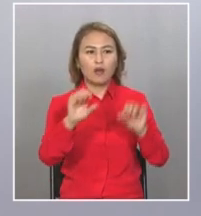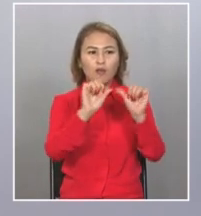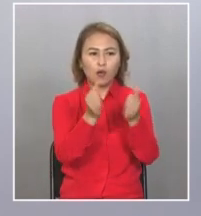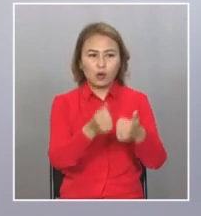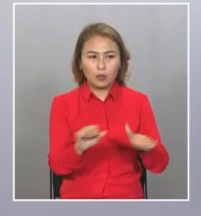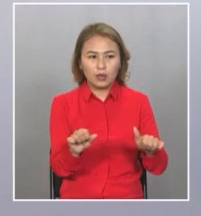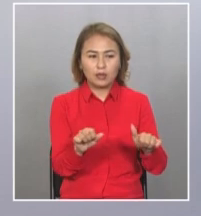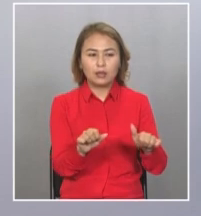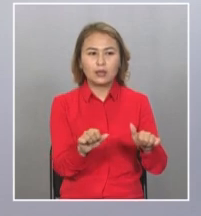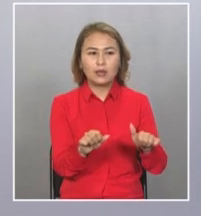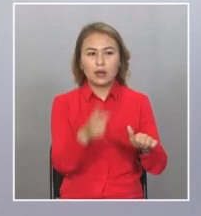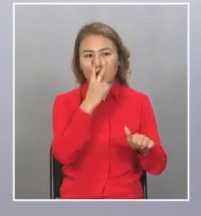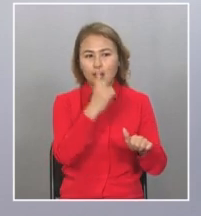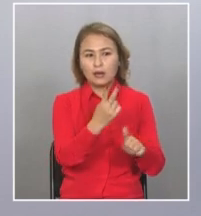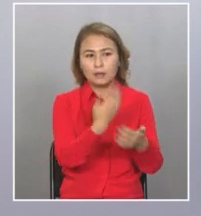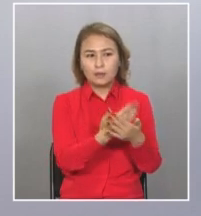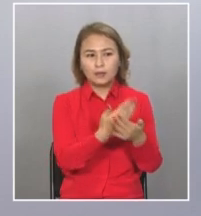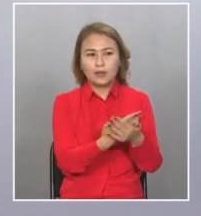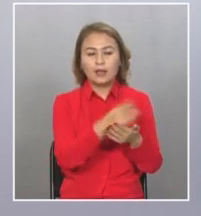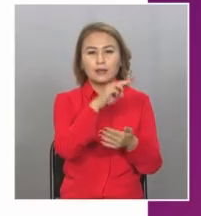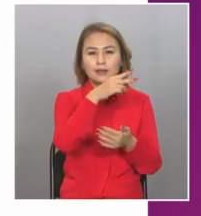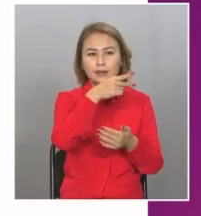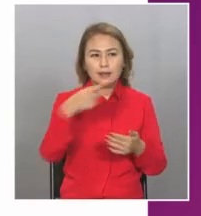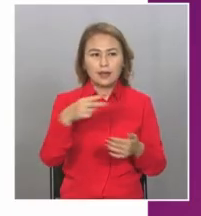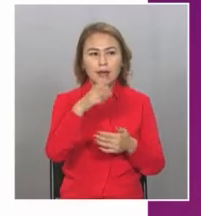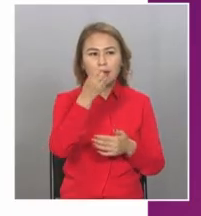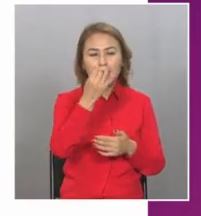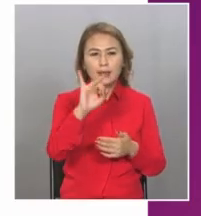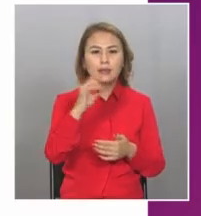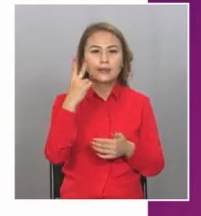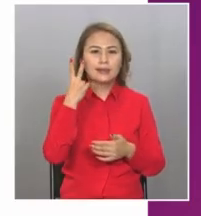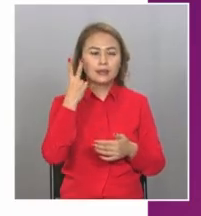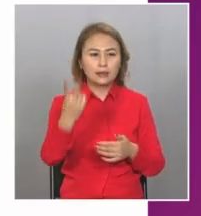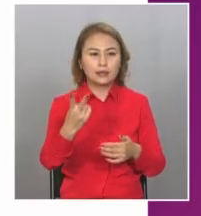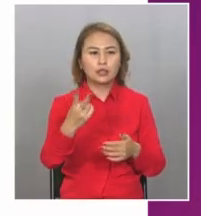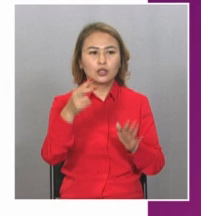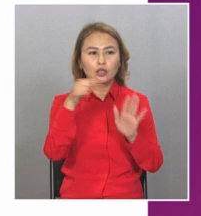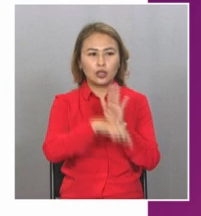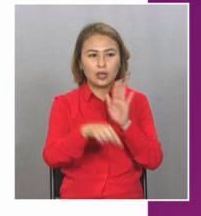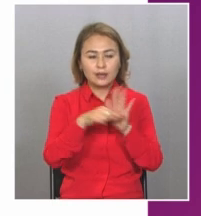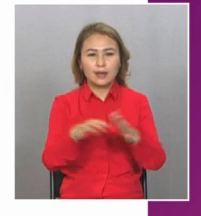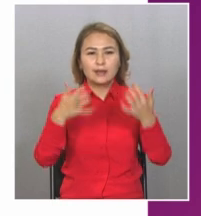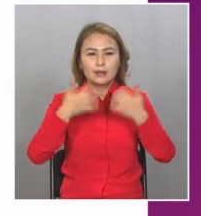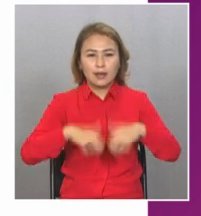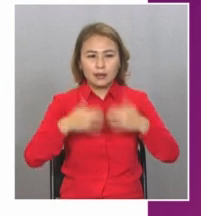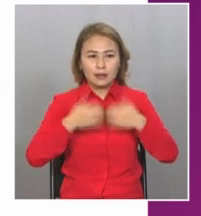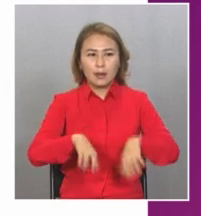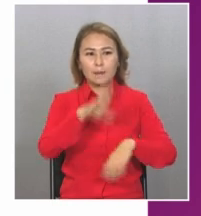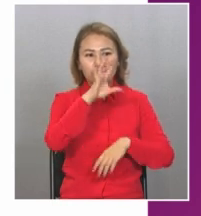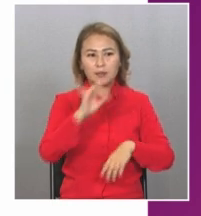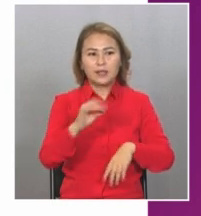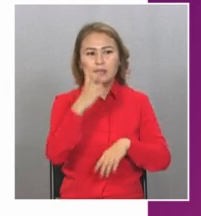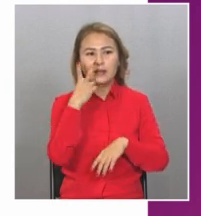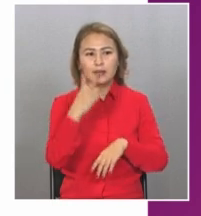формула, қарап отырсаңыздар, тең A2 ұяшығындағы санды